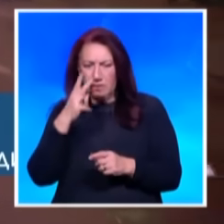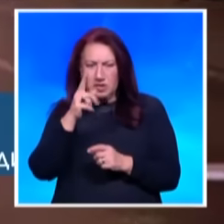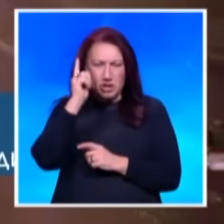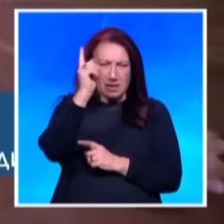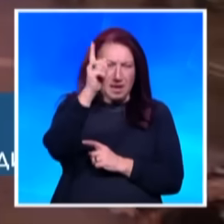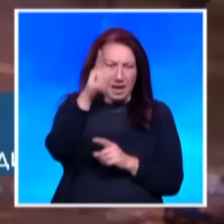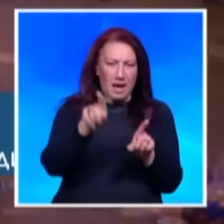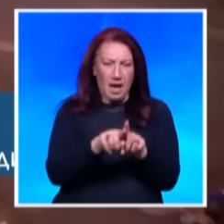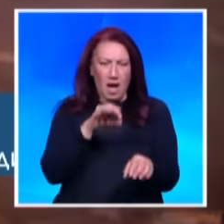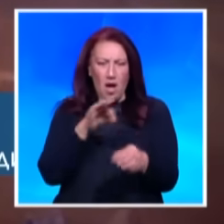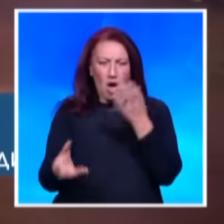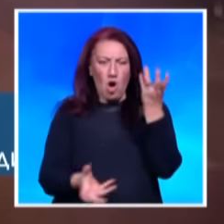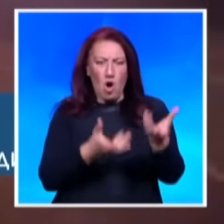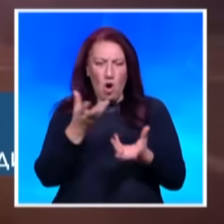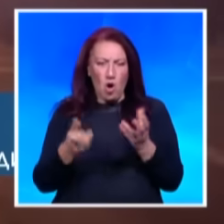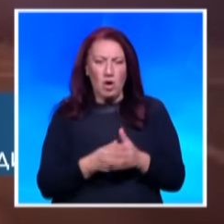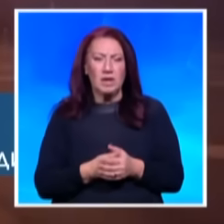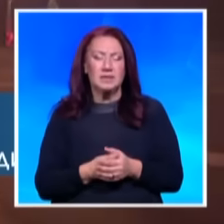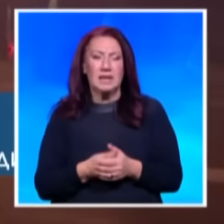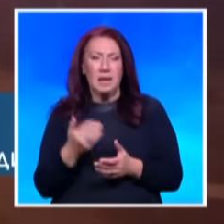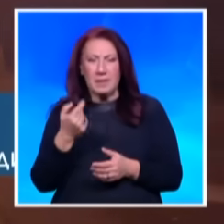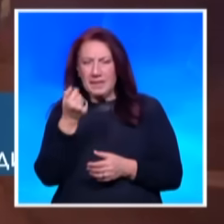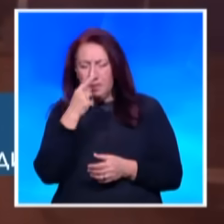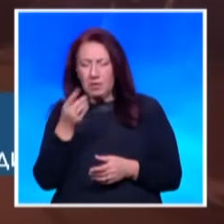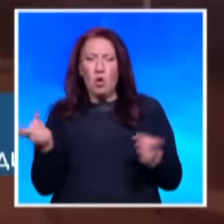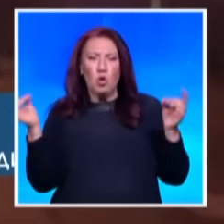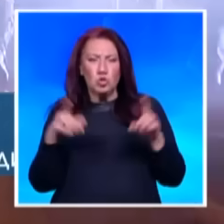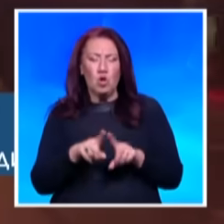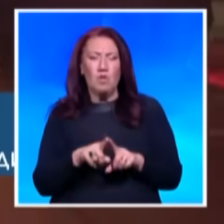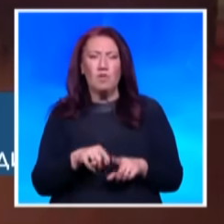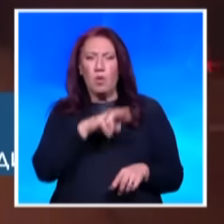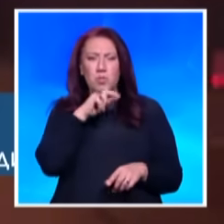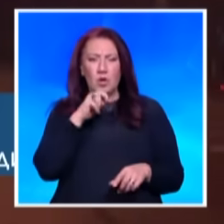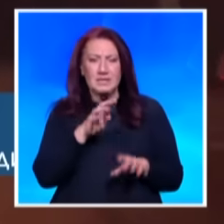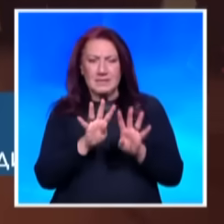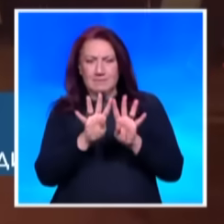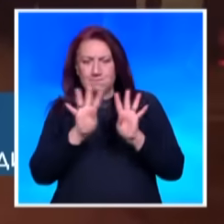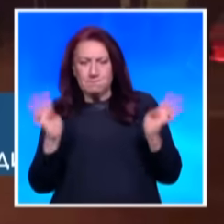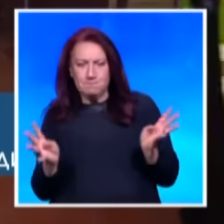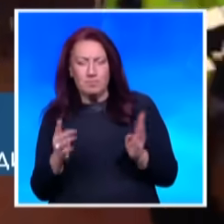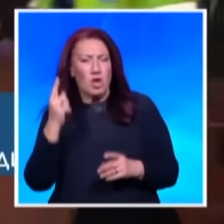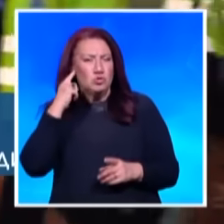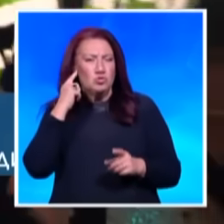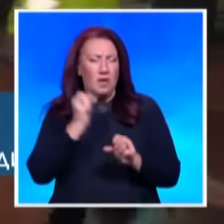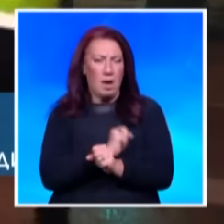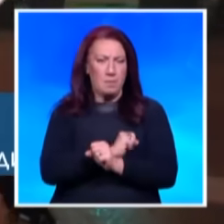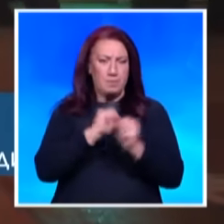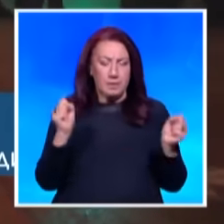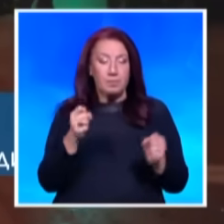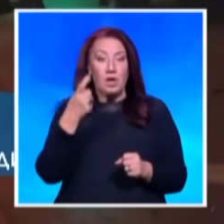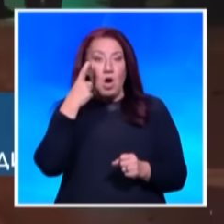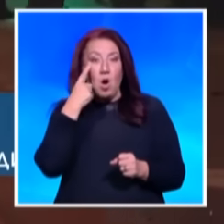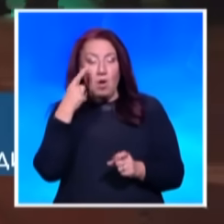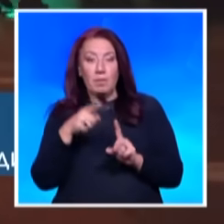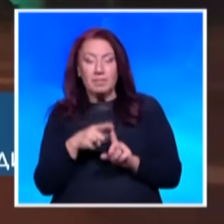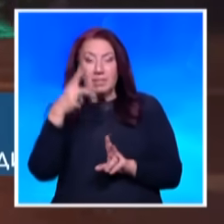към жандармерията. Преди съвсем мъничко отново се разтичаха жандармеристите в опит да се опитат да спрат това, което се случва.